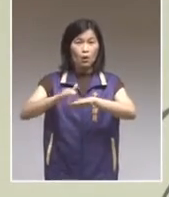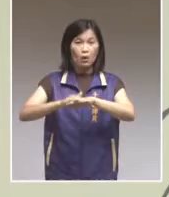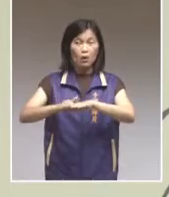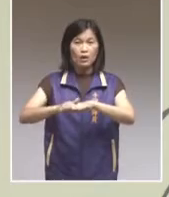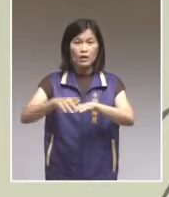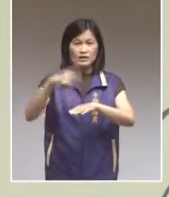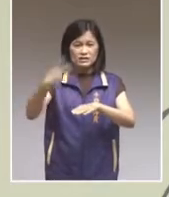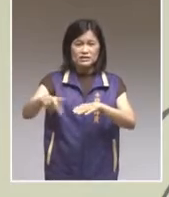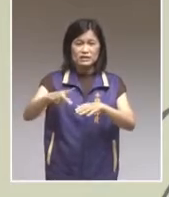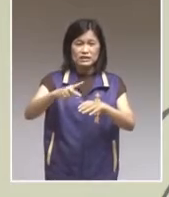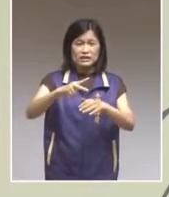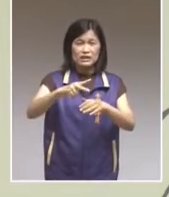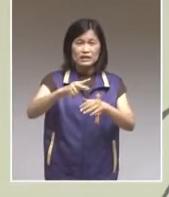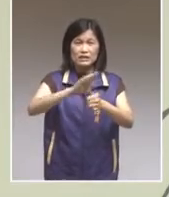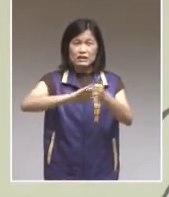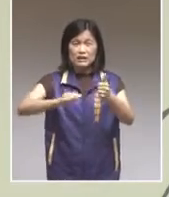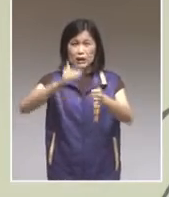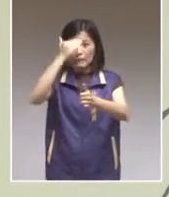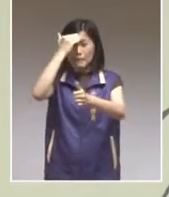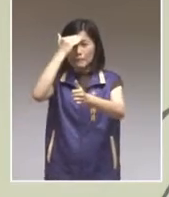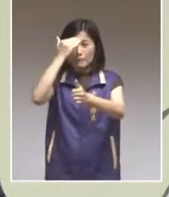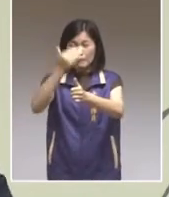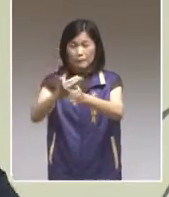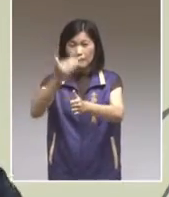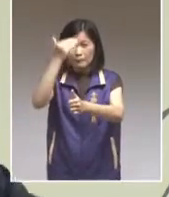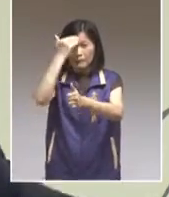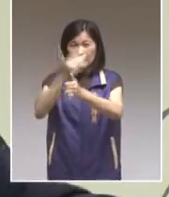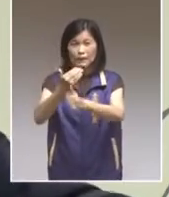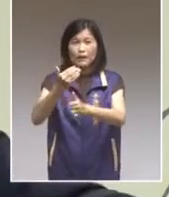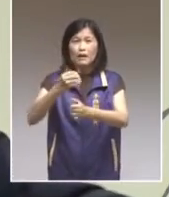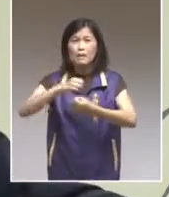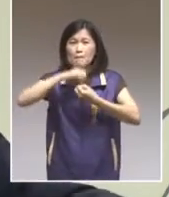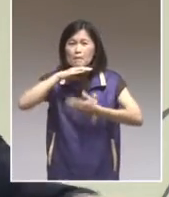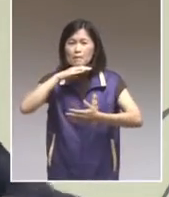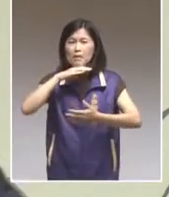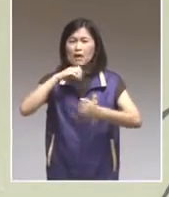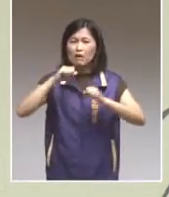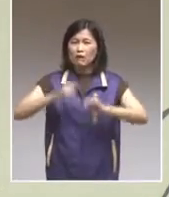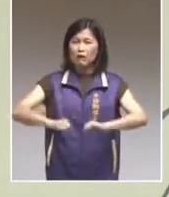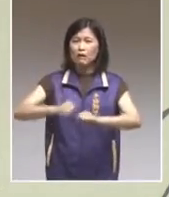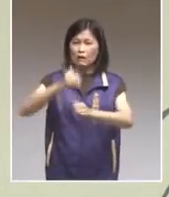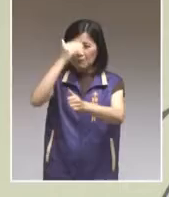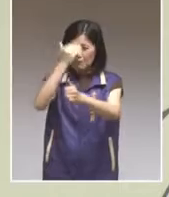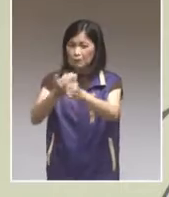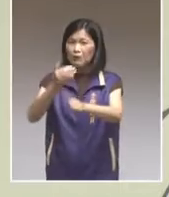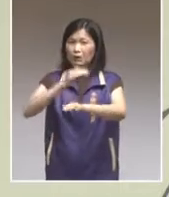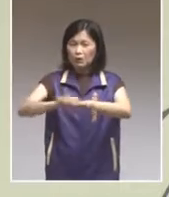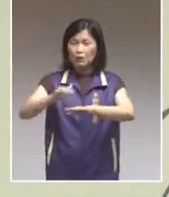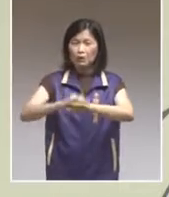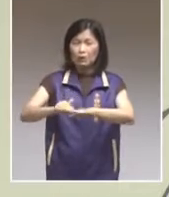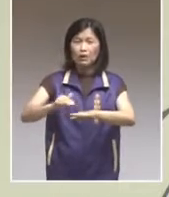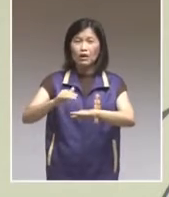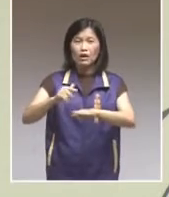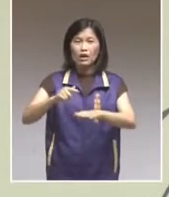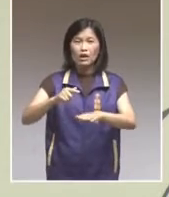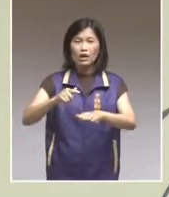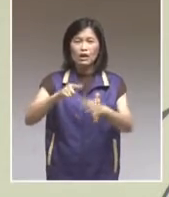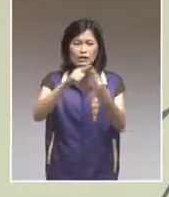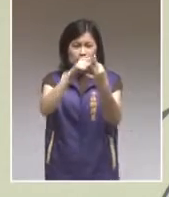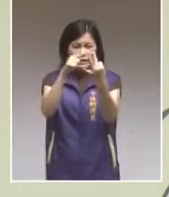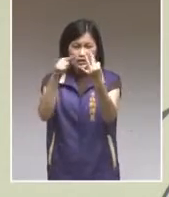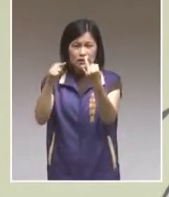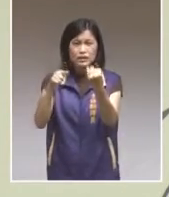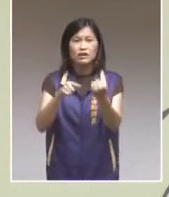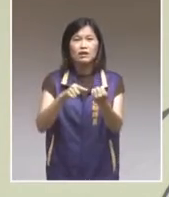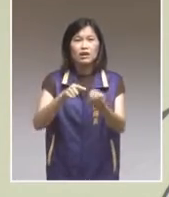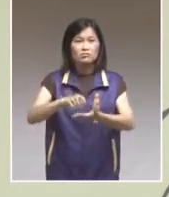及我们长者的一个健康。所以根据这几个理由，大概还是会建议那我